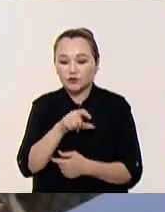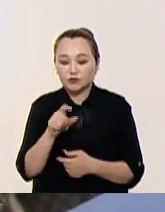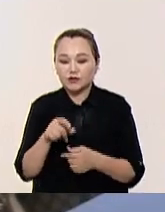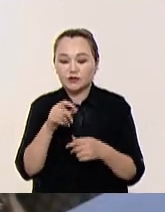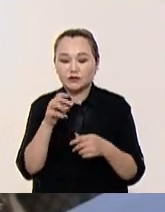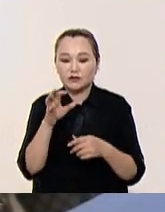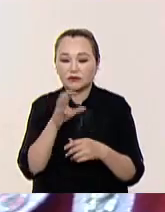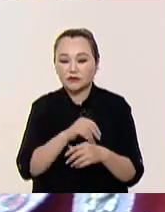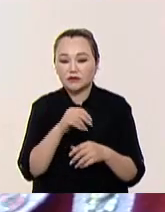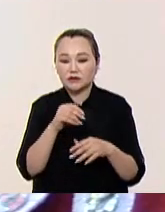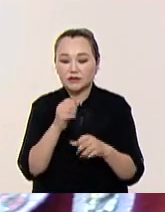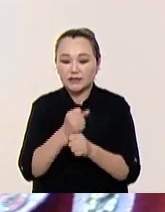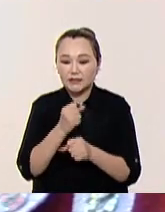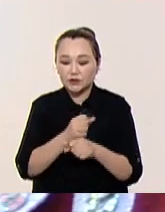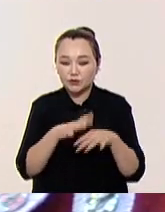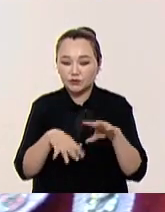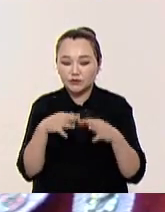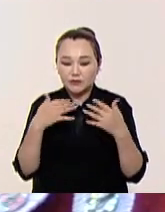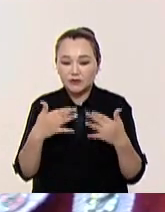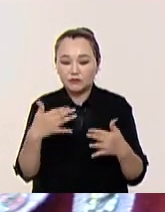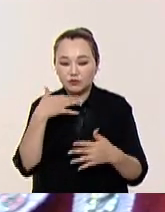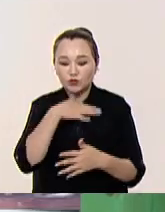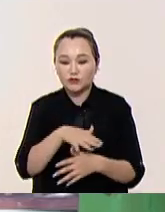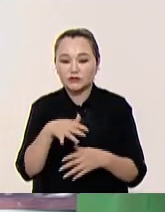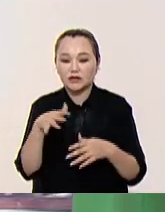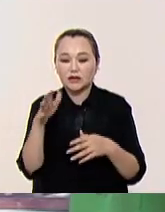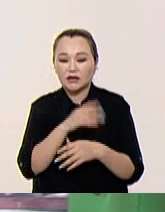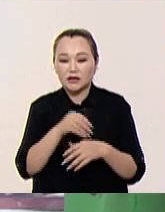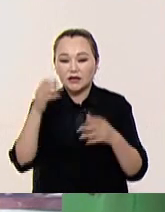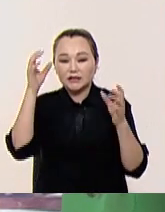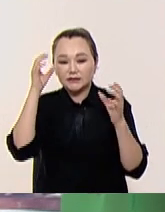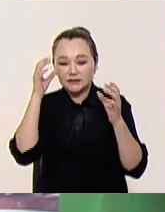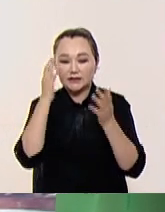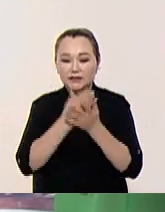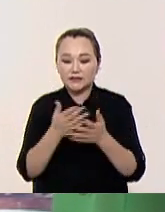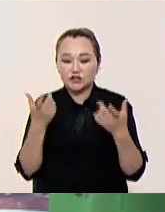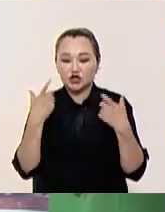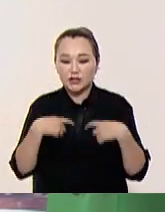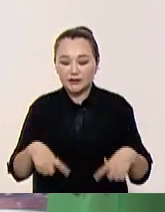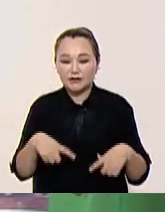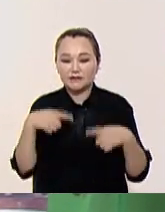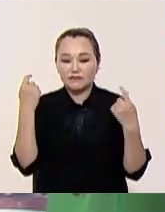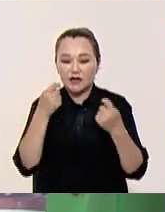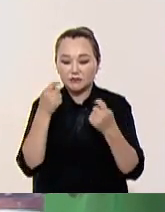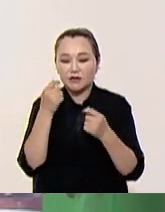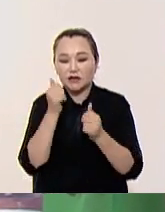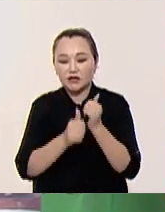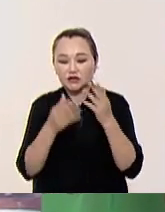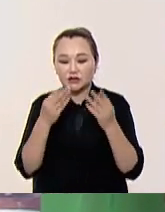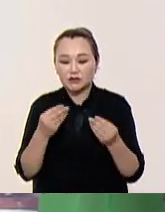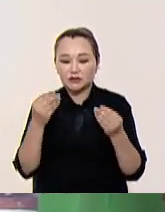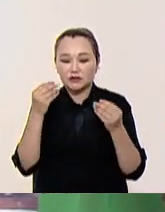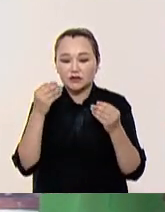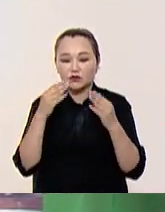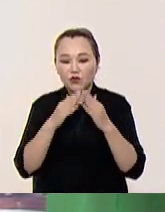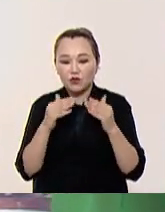жасаған бұйымдарға сұраныс көп екенін айтады. Саугесерге арналған желет мен тақиямыз бар. Той томалаққа кигенге, күнделікті кигенге арналған,